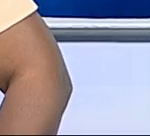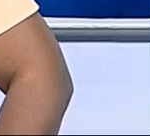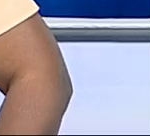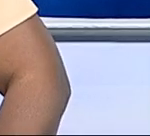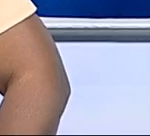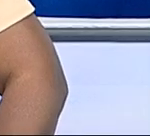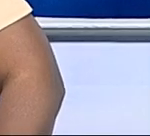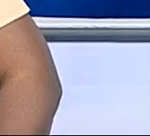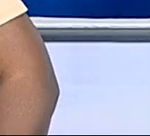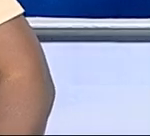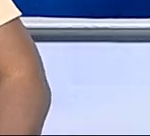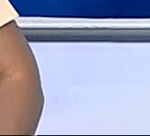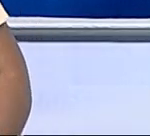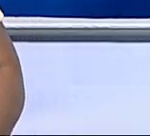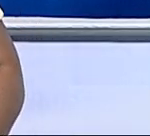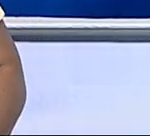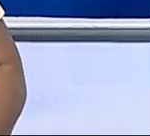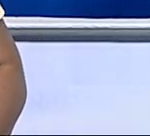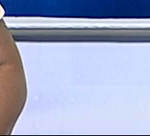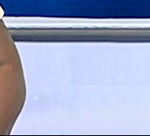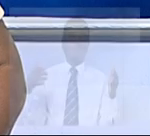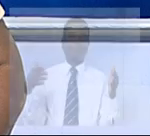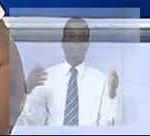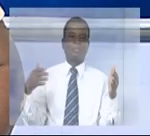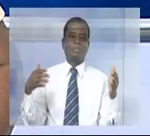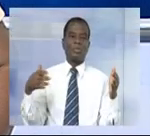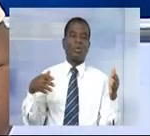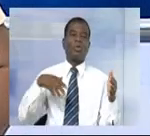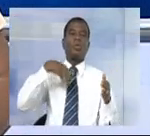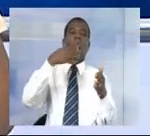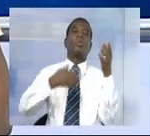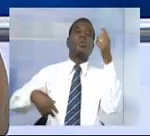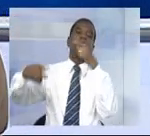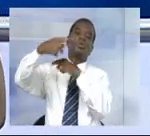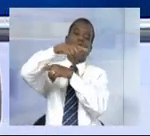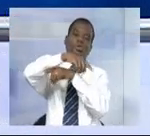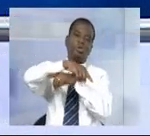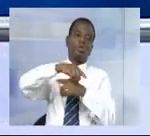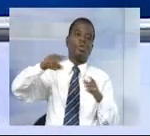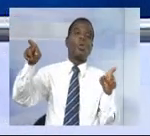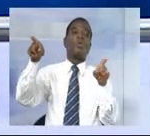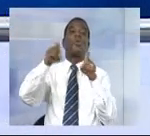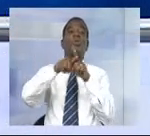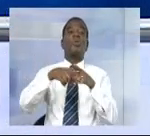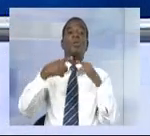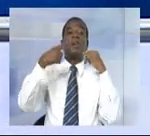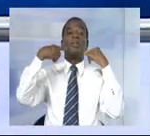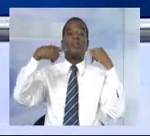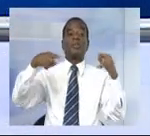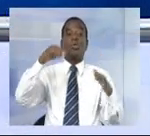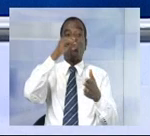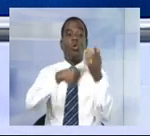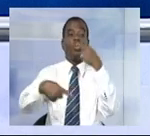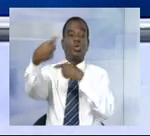Bonjour, bonjour à tous. C'est l'actualité. Comme annoncé, la messe continentale du football démarre à 15 heures en